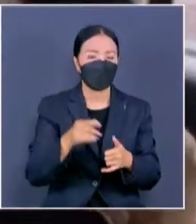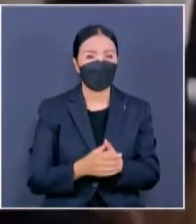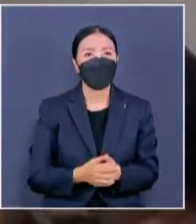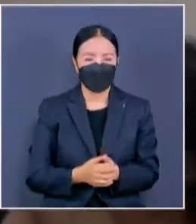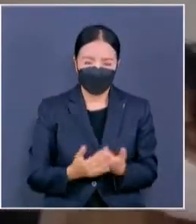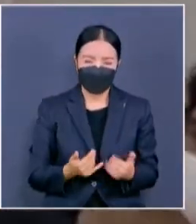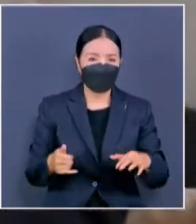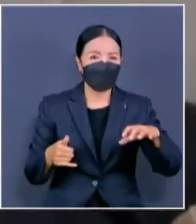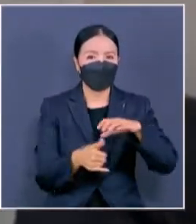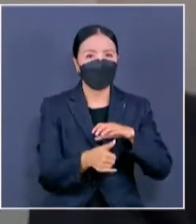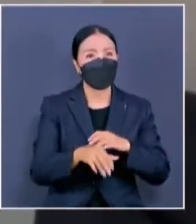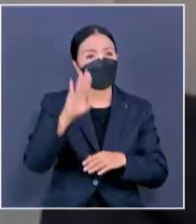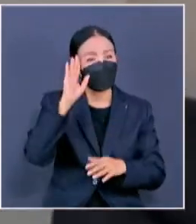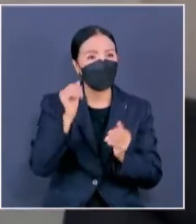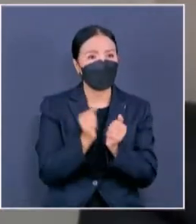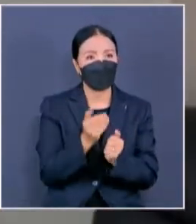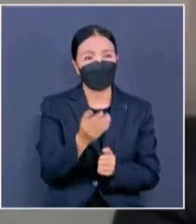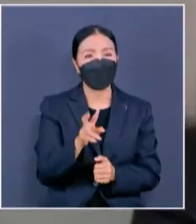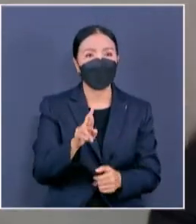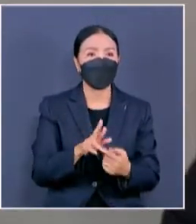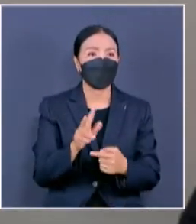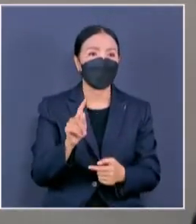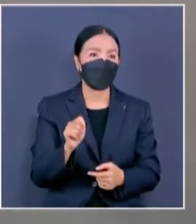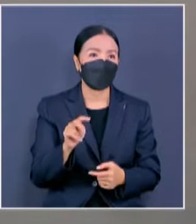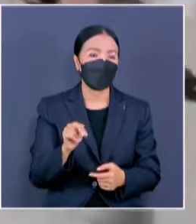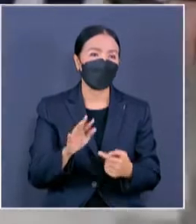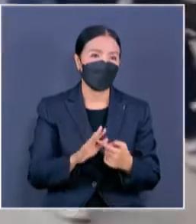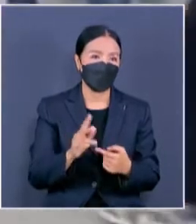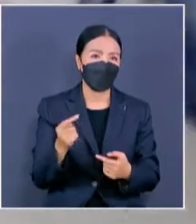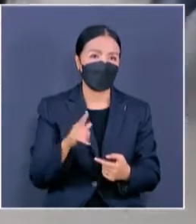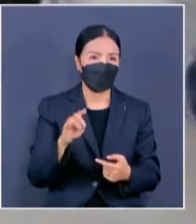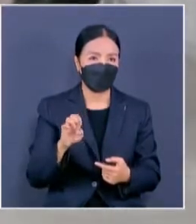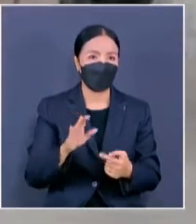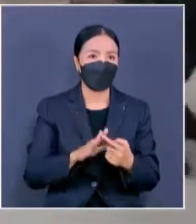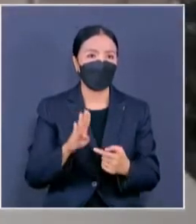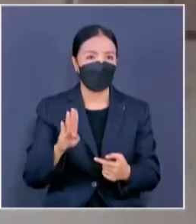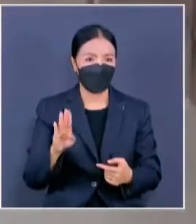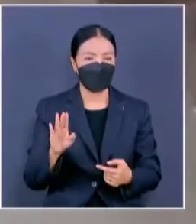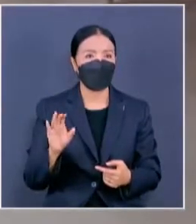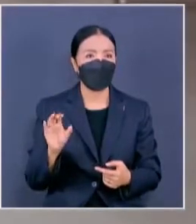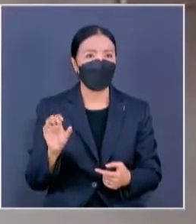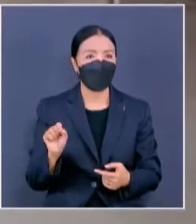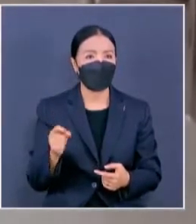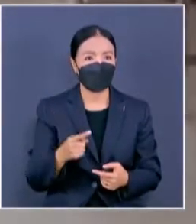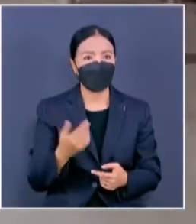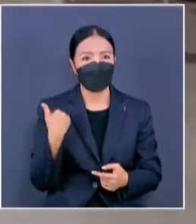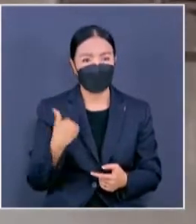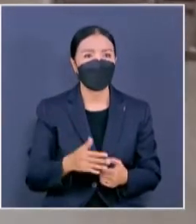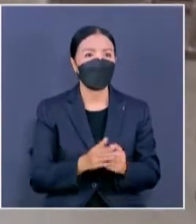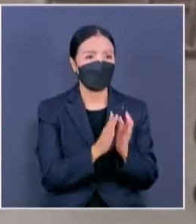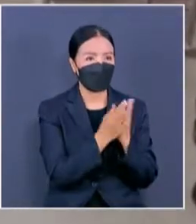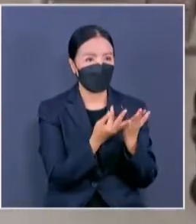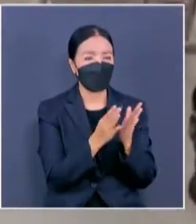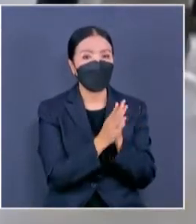ดินทางเข้าแจ้งความที่สภ.รัตนาธิเบศรหลังจากที่ถูกคนร้ายแฮกข้อมูลโซเชียลแล้วไปหลอกยืมเงินคน